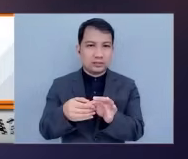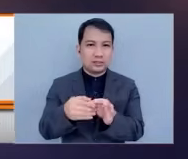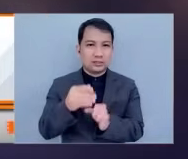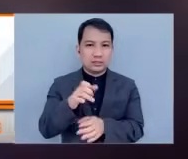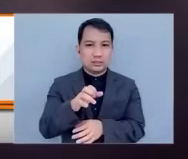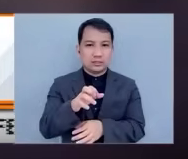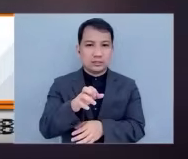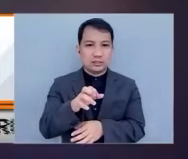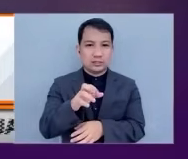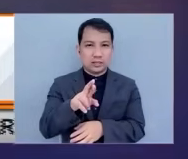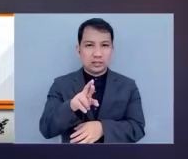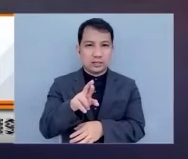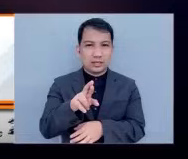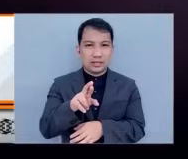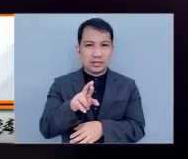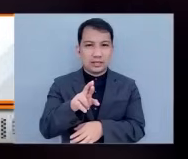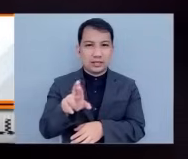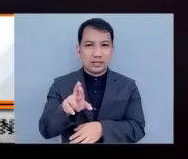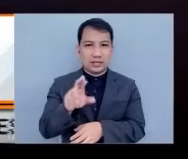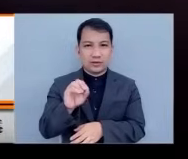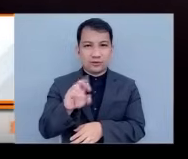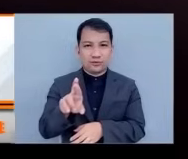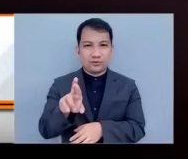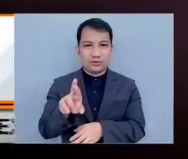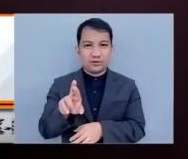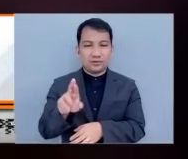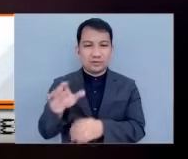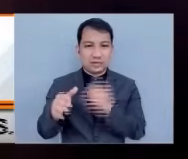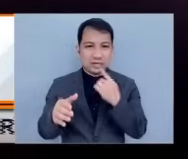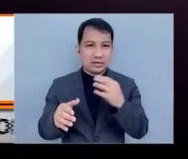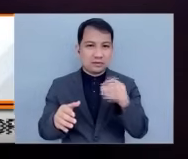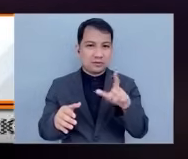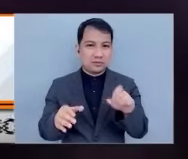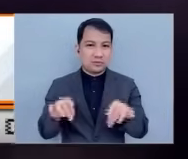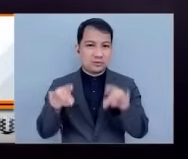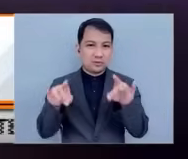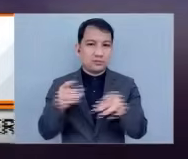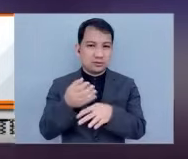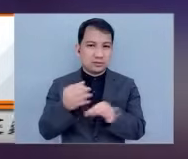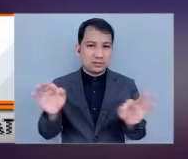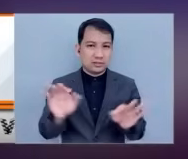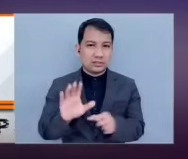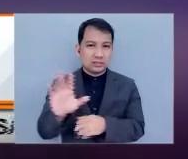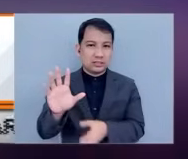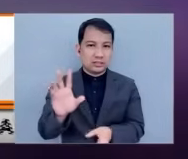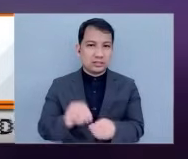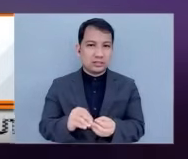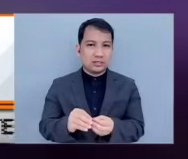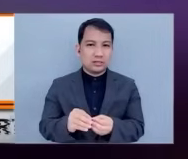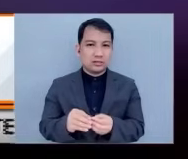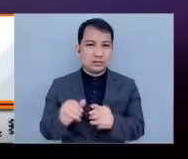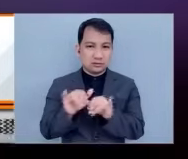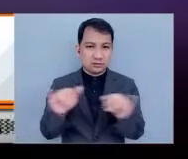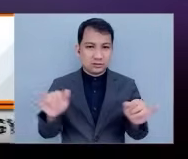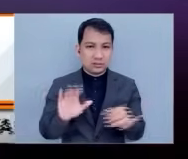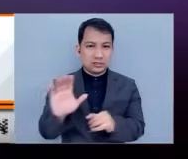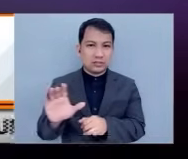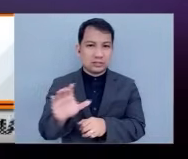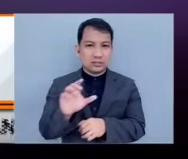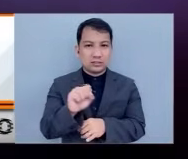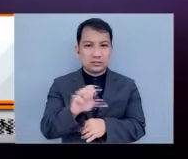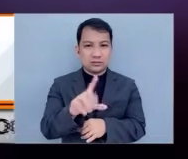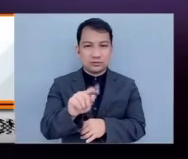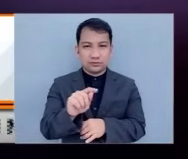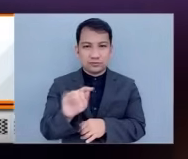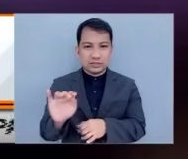Errors Tour sa Federation Square sa Melbourne. Libre siyang nag-perform doon para sa mga kapwa niya Swifties. Nauna na rin